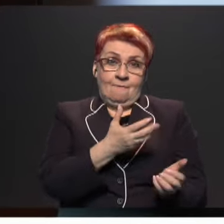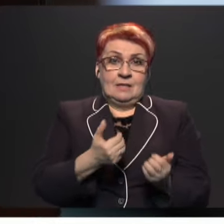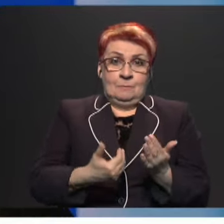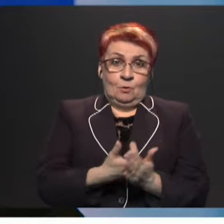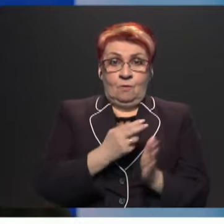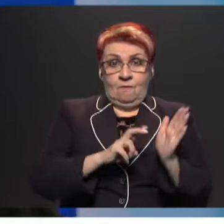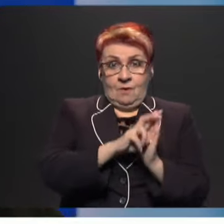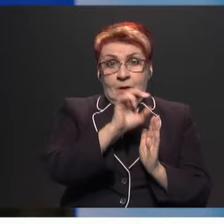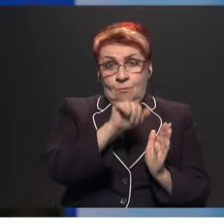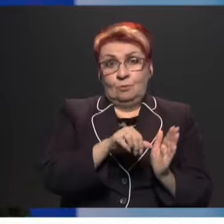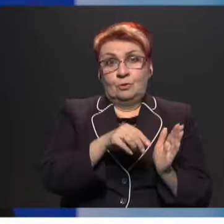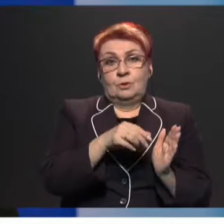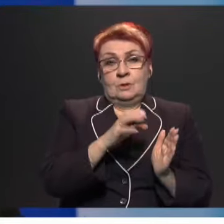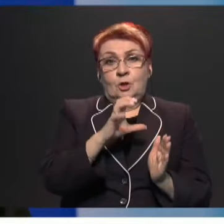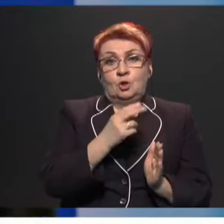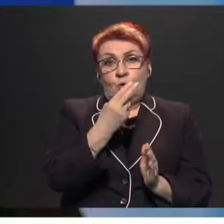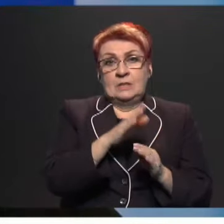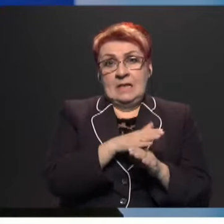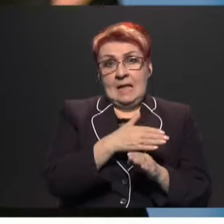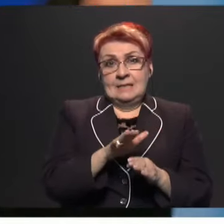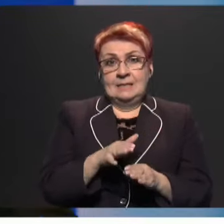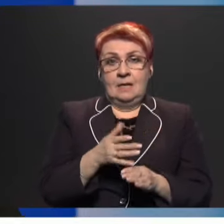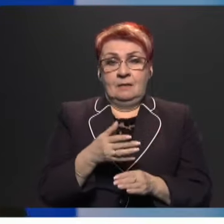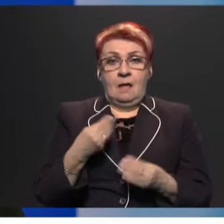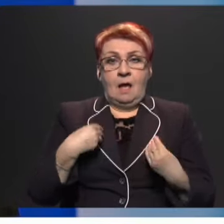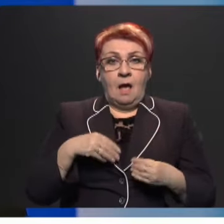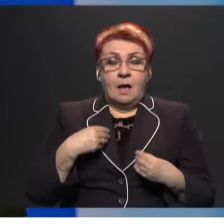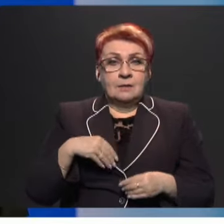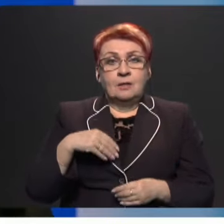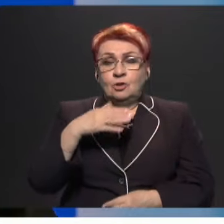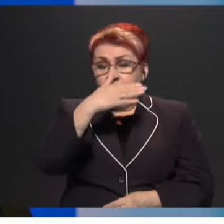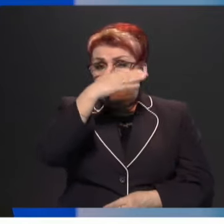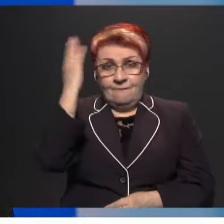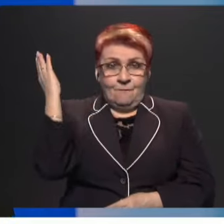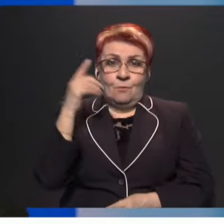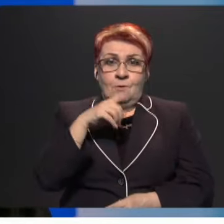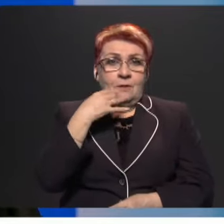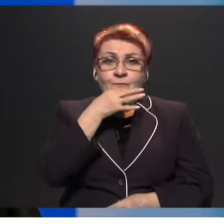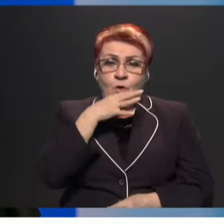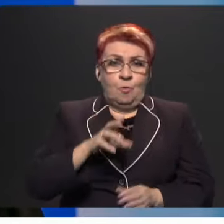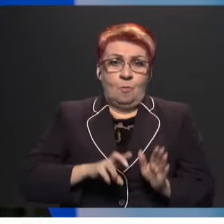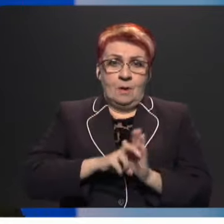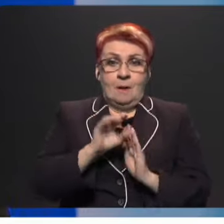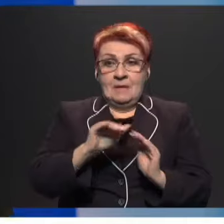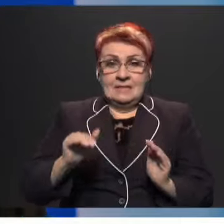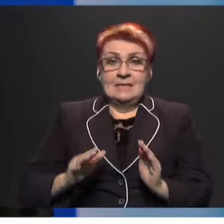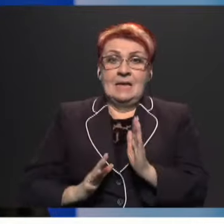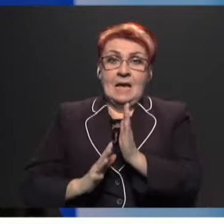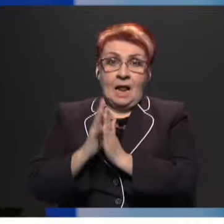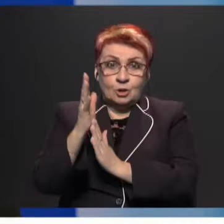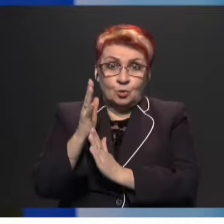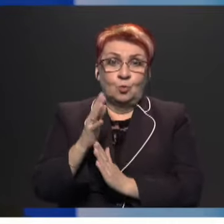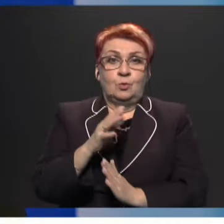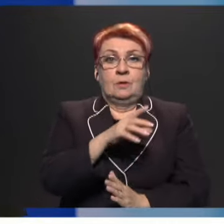храме там можешь взять в соцотделе. Детских одежек у нас выше крыши при любом храме, потому что дети растут, не успевают